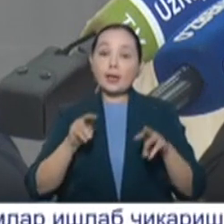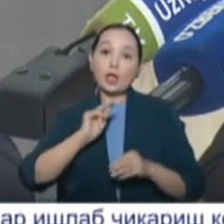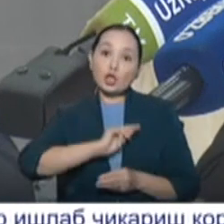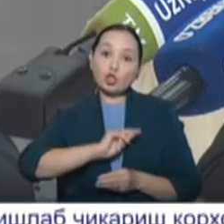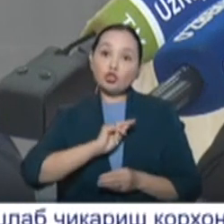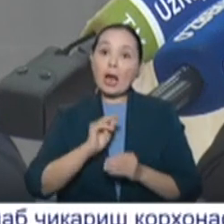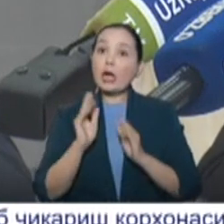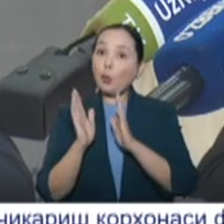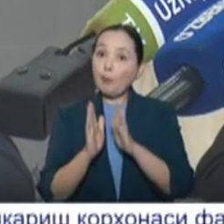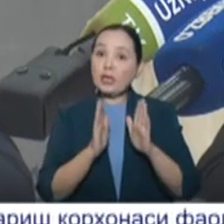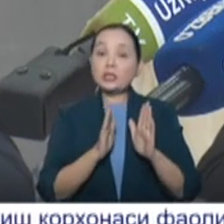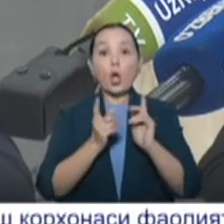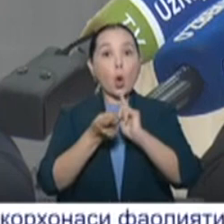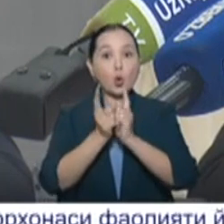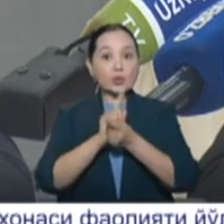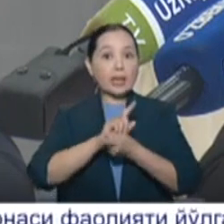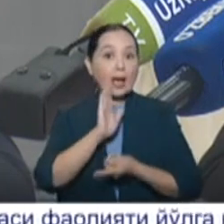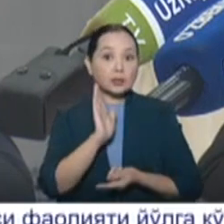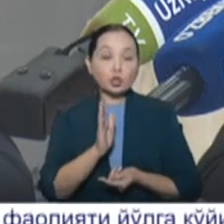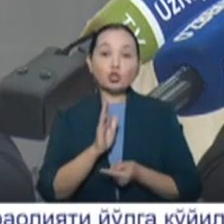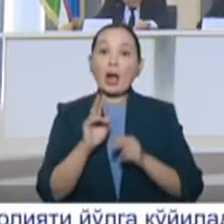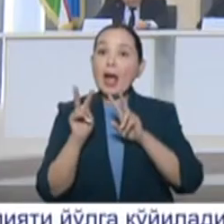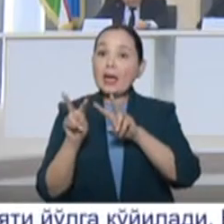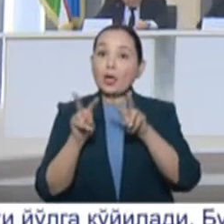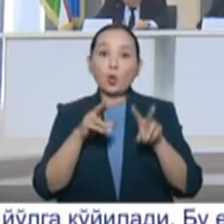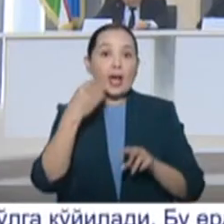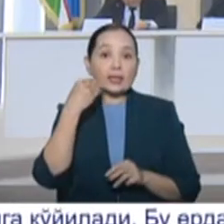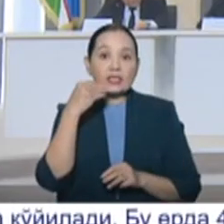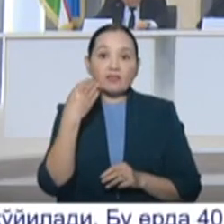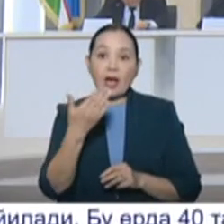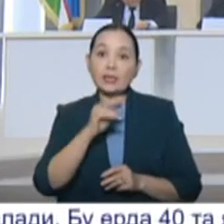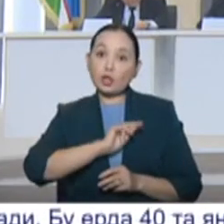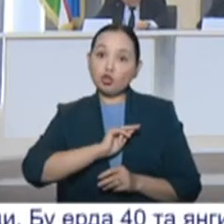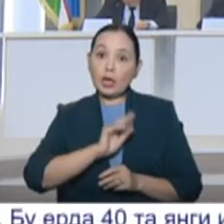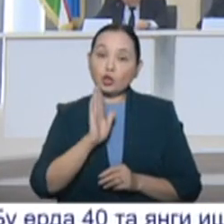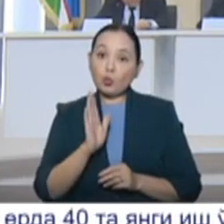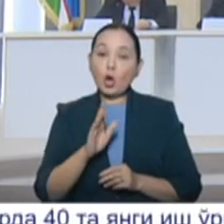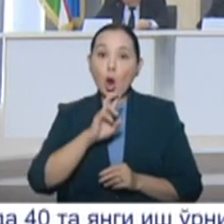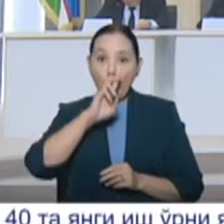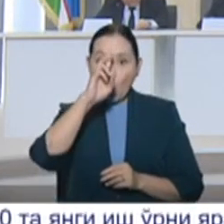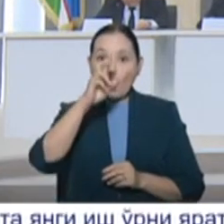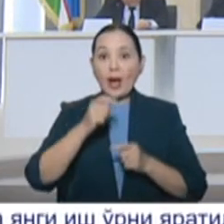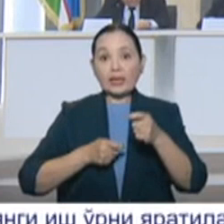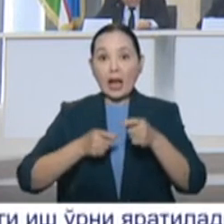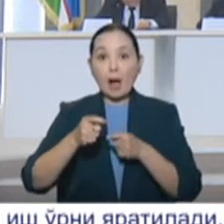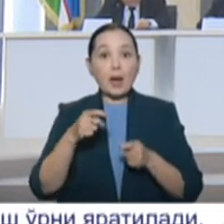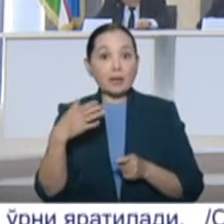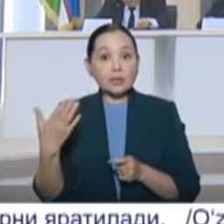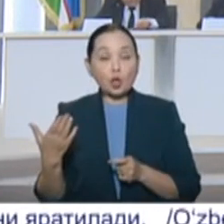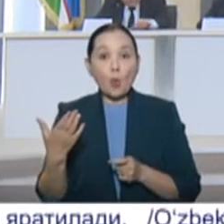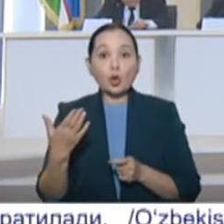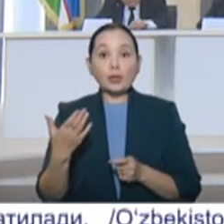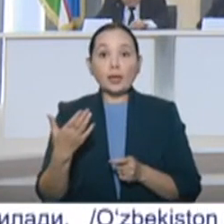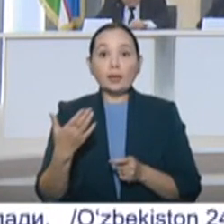ishlash prinsiplarini tubdan o'zgartirish va regulator sifatida ishlashi bo'yicha hukumat rahbarimiz tomonidan